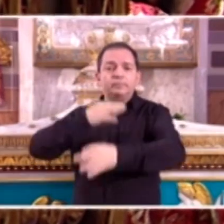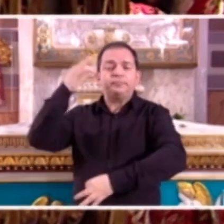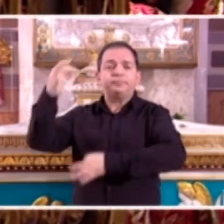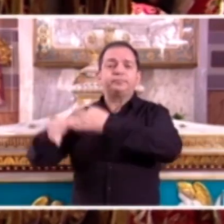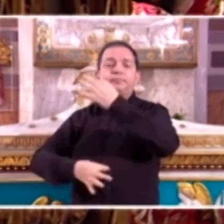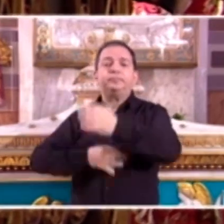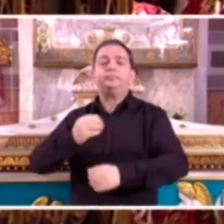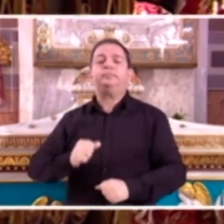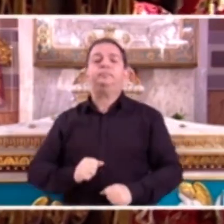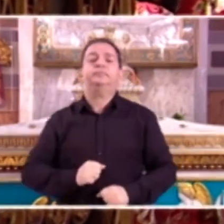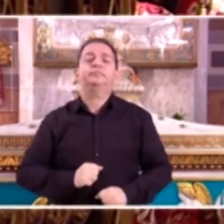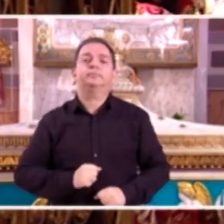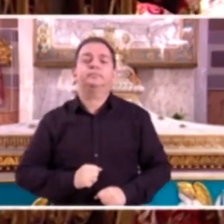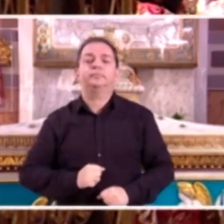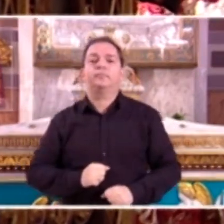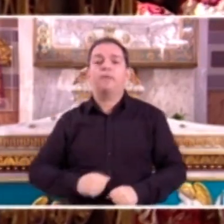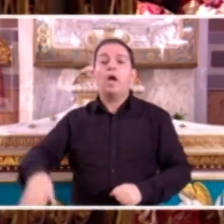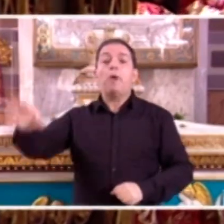Πατέρα και λέγει.